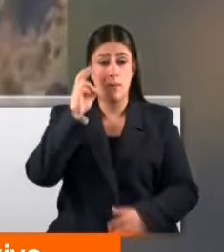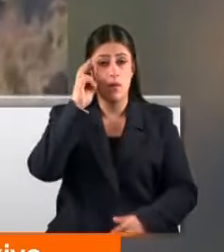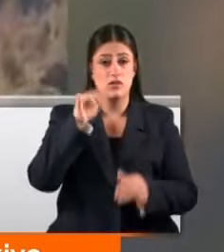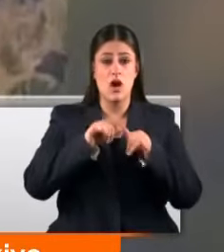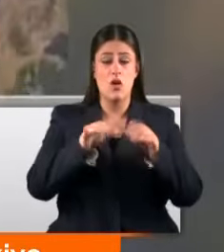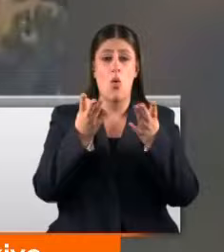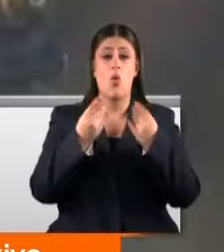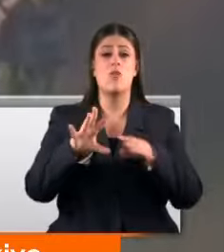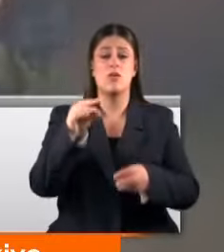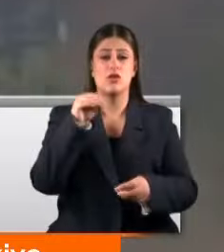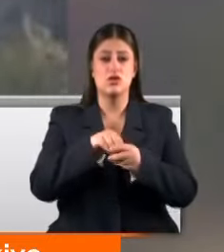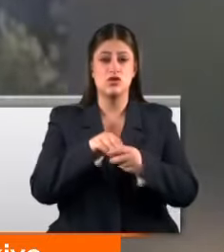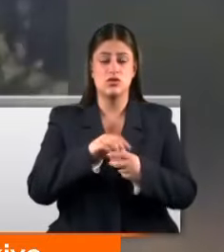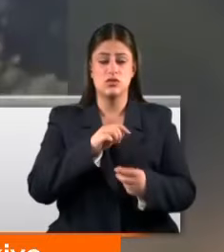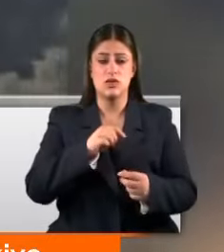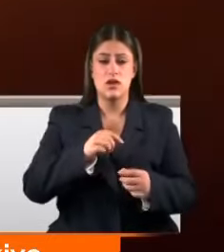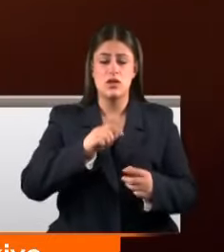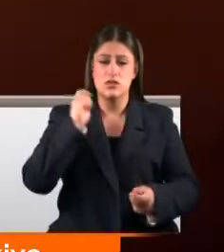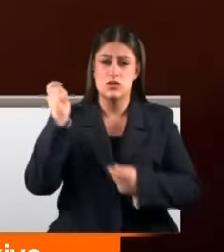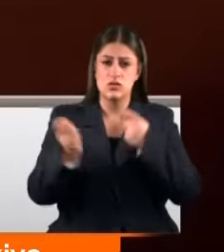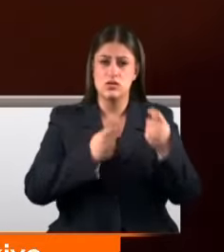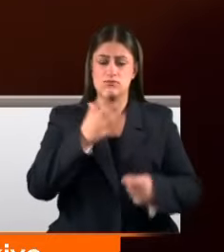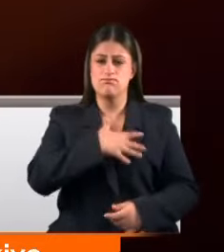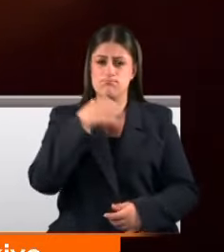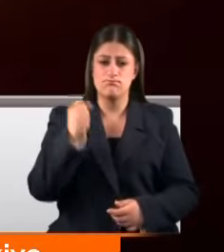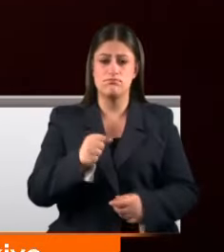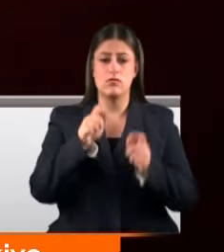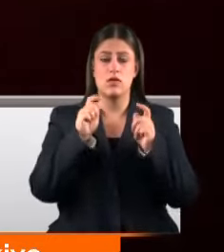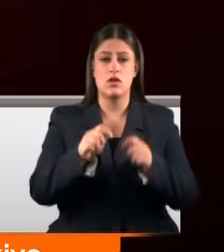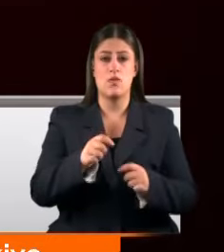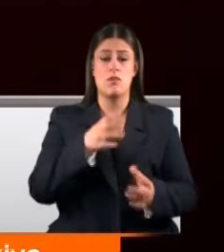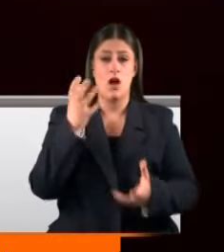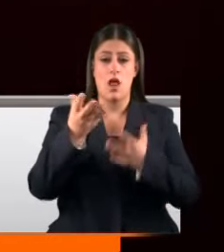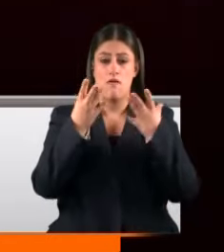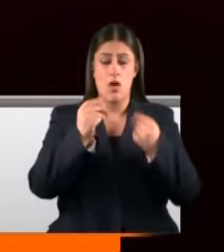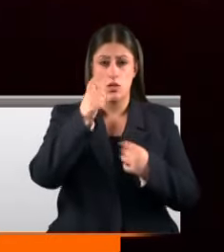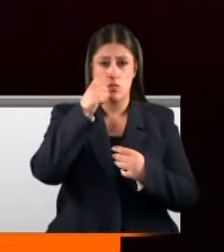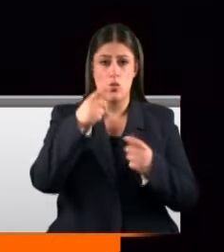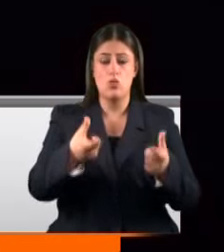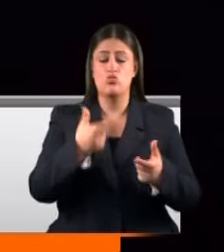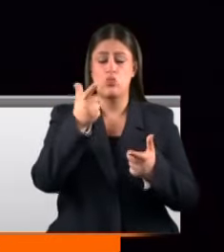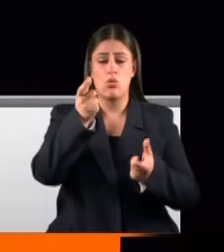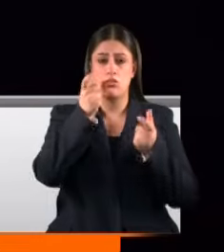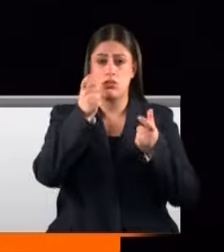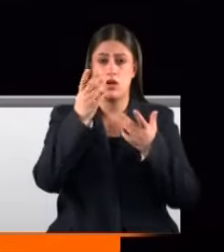yaşanmaması için seferberlik ilan edildi. Alevlerin sardığı Bolu da diken üstünde.